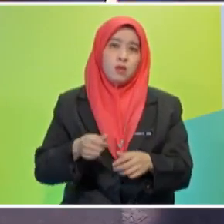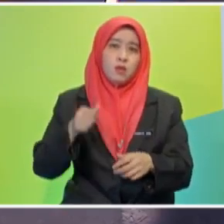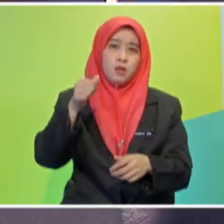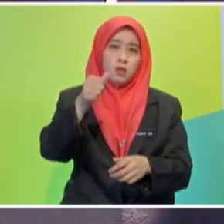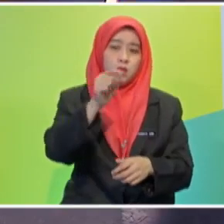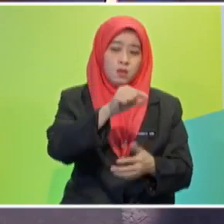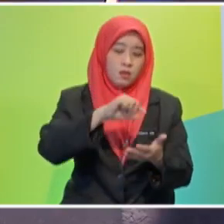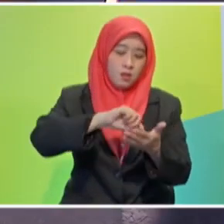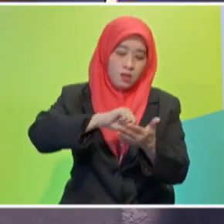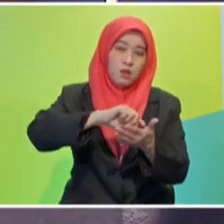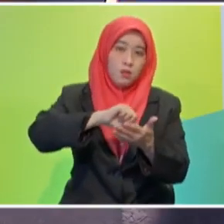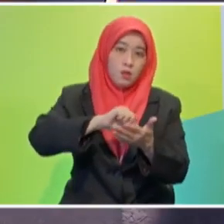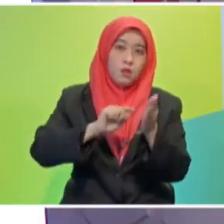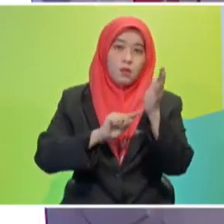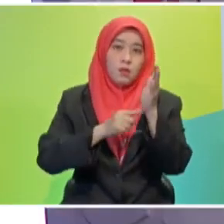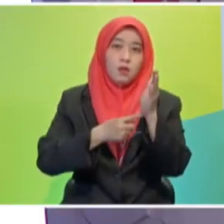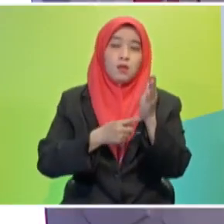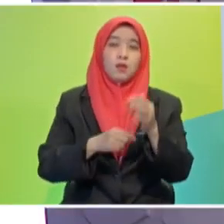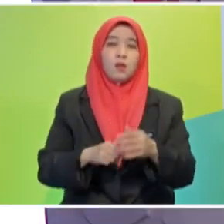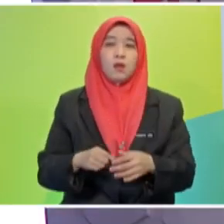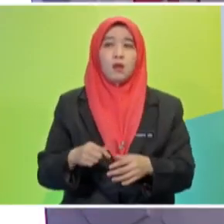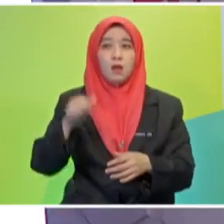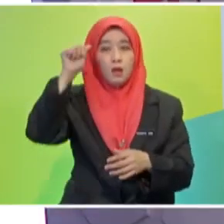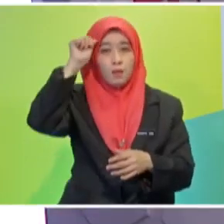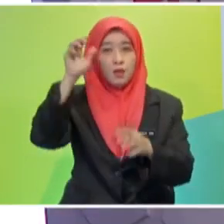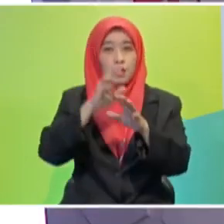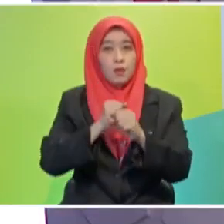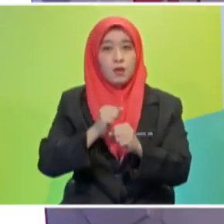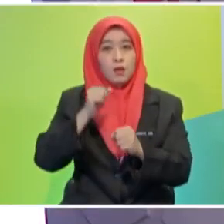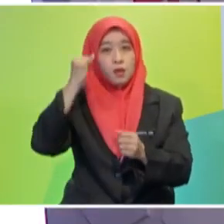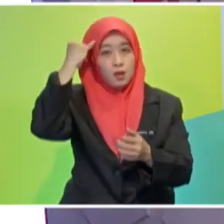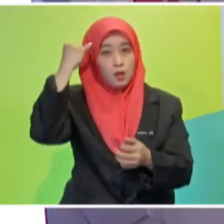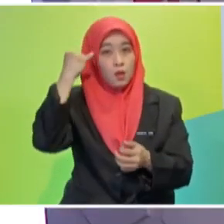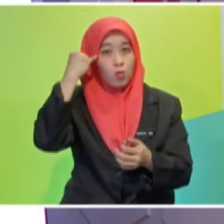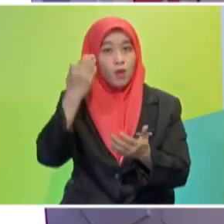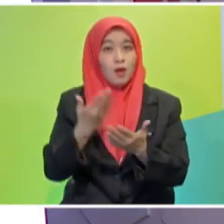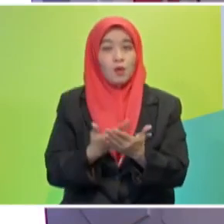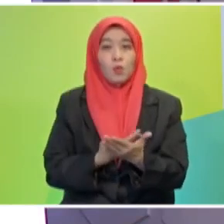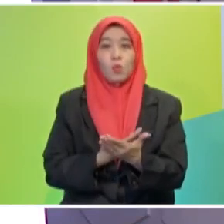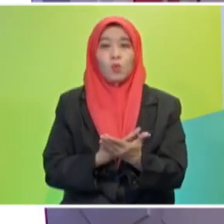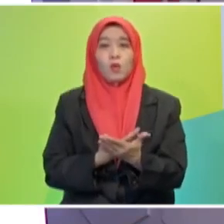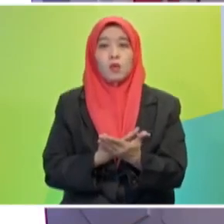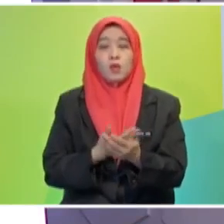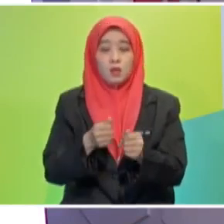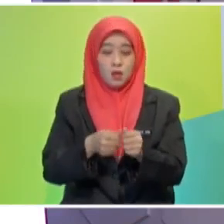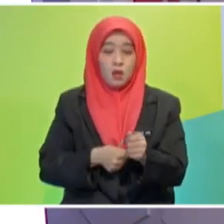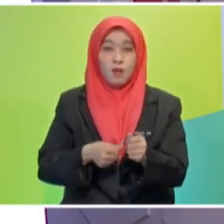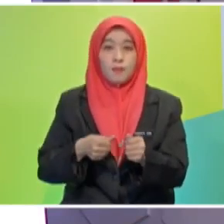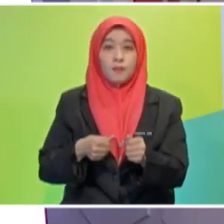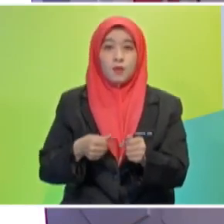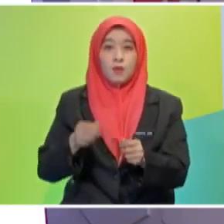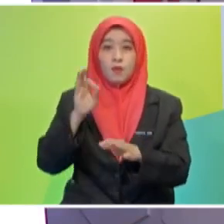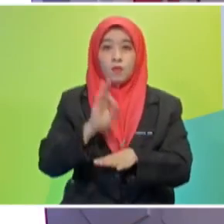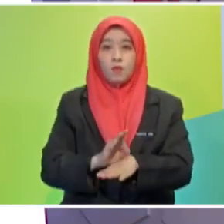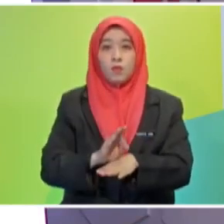ni Aiman dapat ilmu baru dan murid-murid di rumah dapat ilmu baru di mana setiap fungsi yang kita pilih dalam mesin basuh